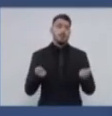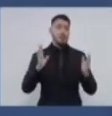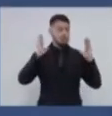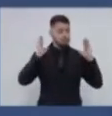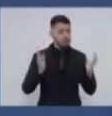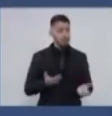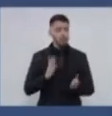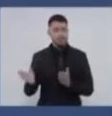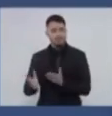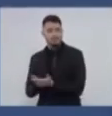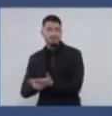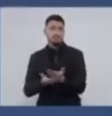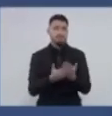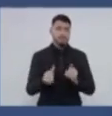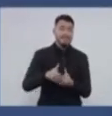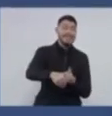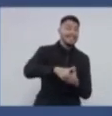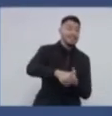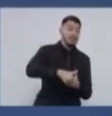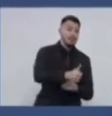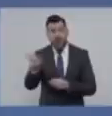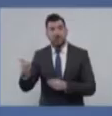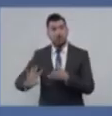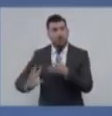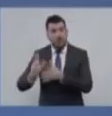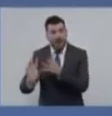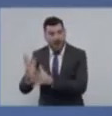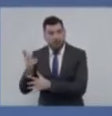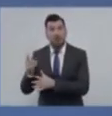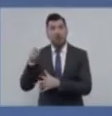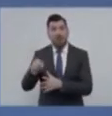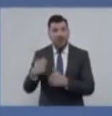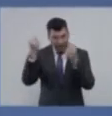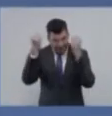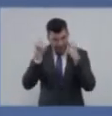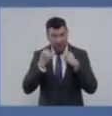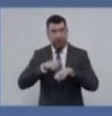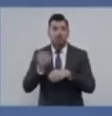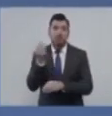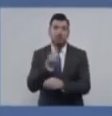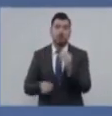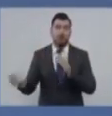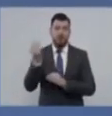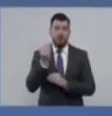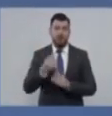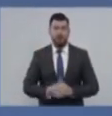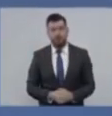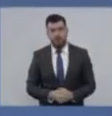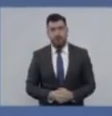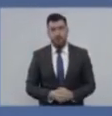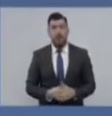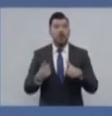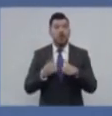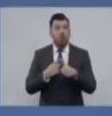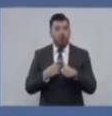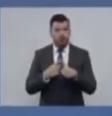λιπάσματα και επιδότηση για αυξημένο κόστος ζωοτροφών συγκεκριμένα πρώτη παρέμβαση αυξάνουμε